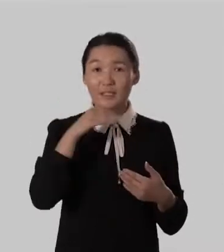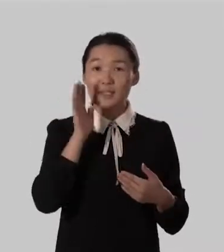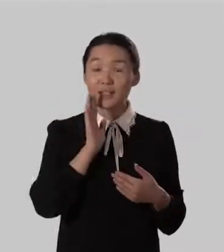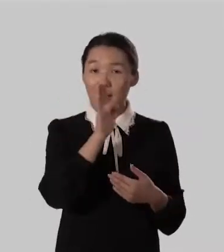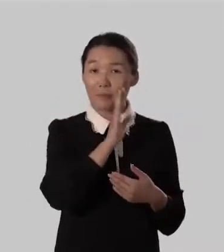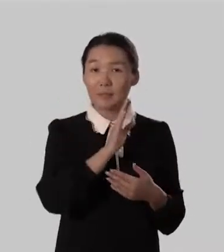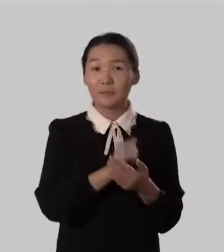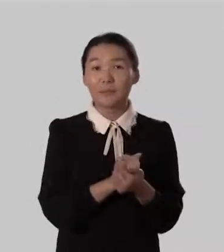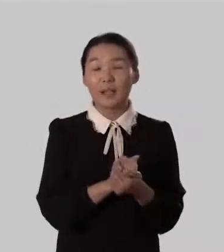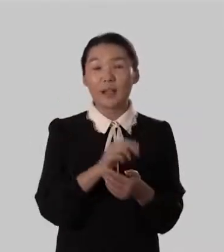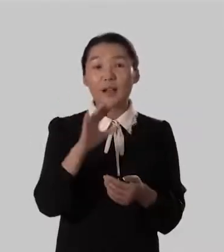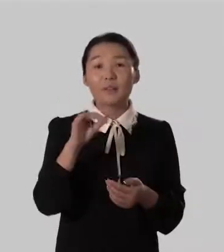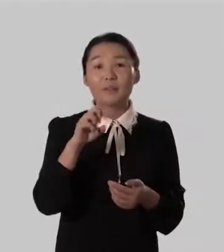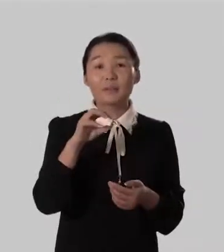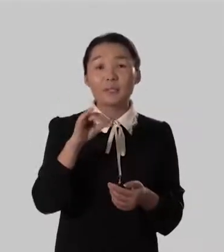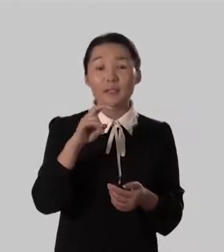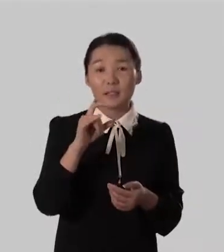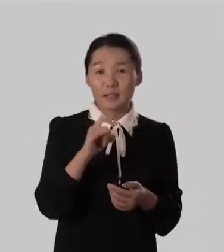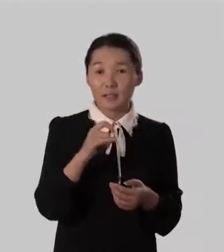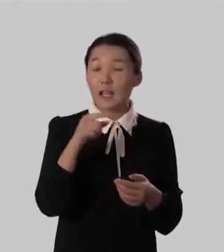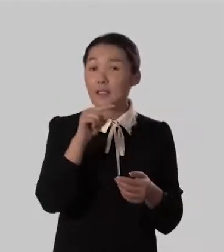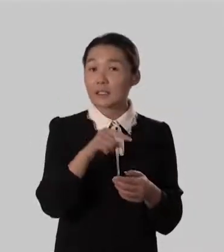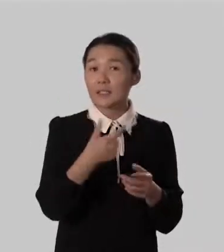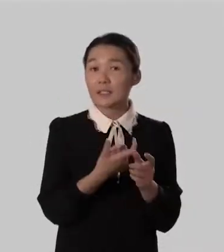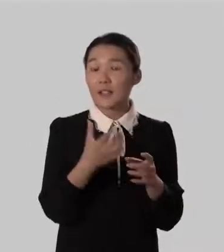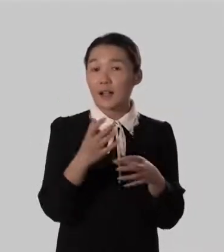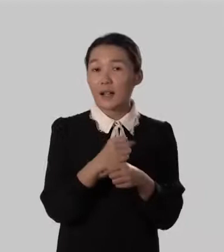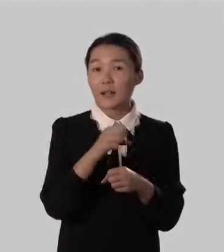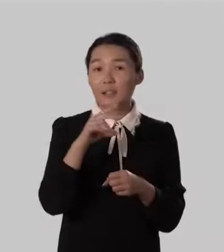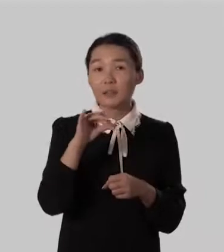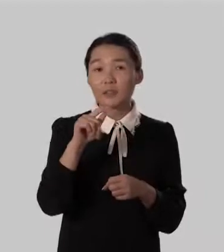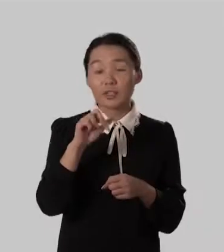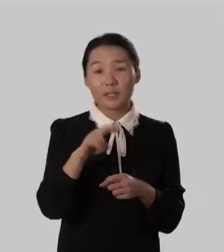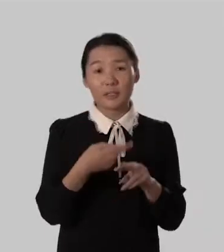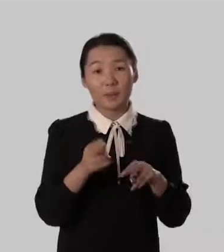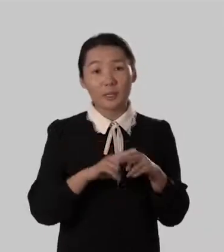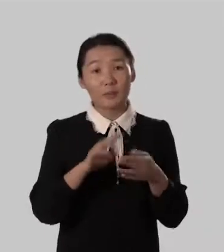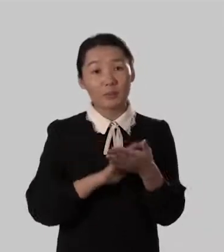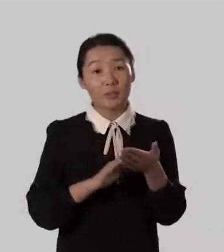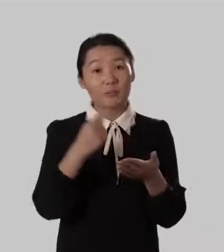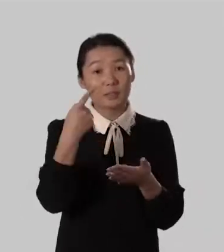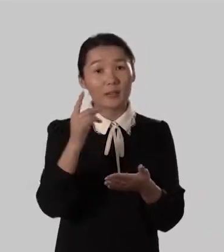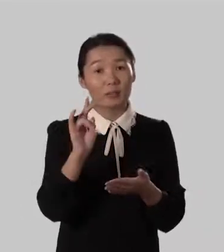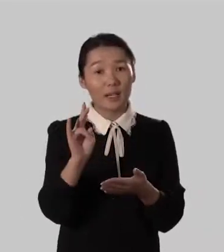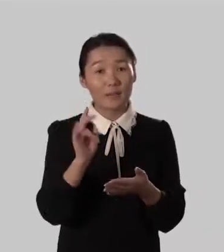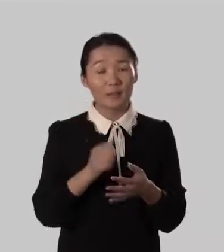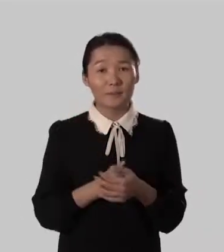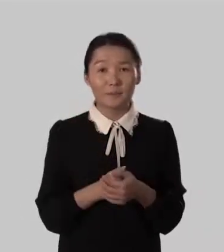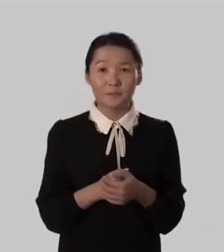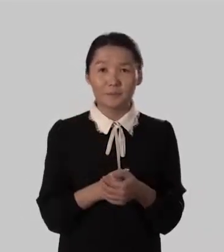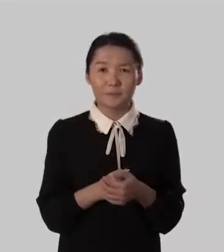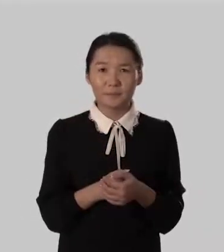родителями воспитаны здесь краткое причастие поэтому пишем с1н